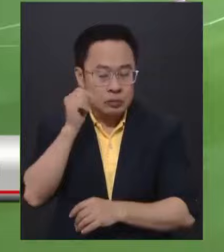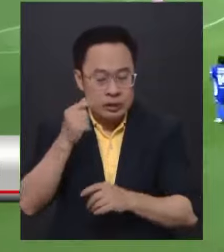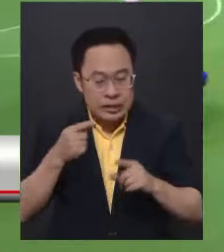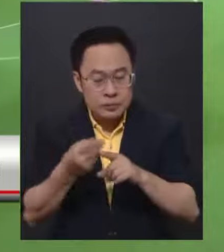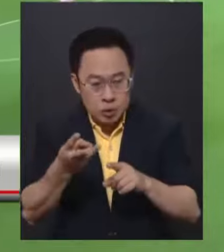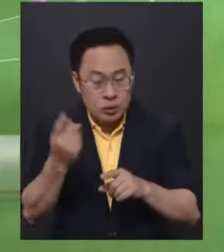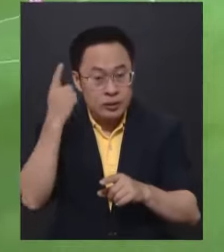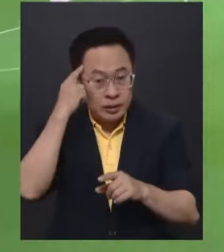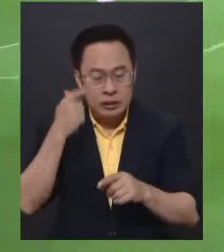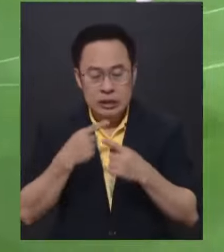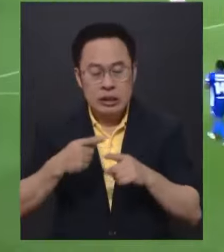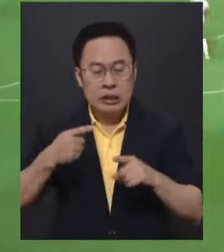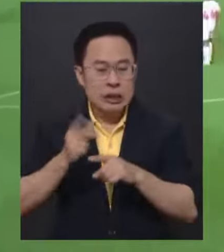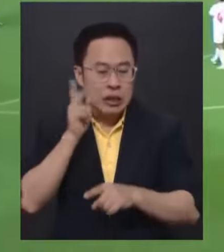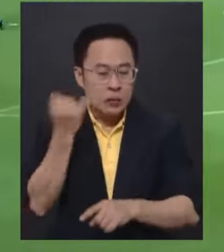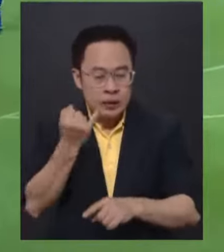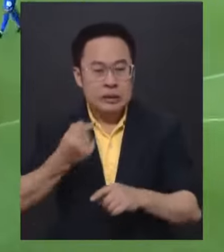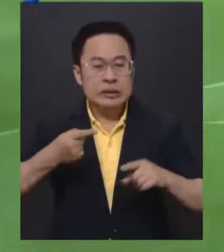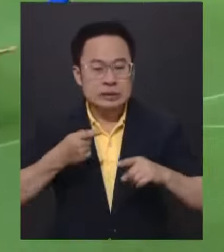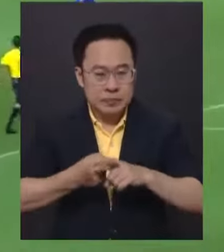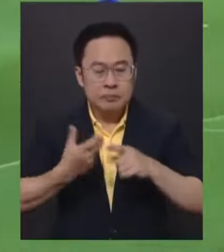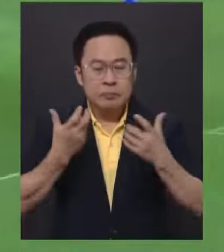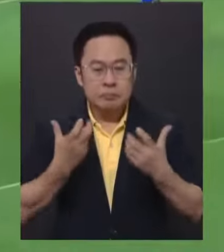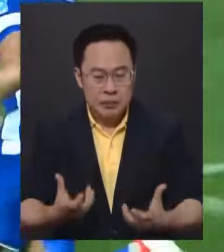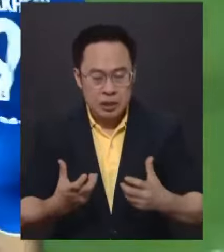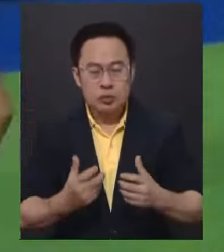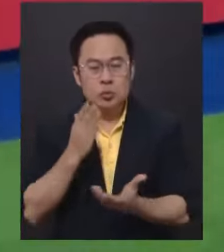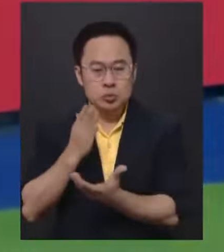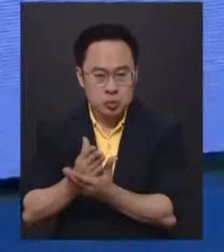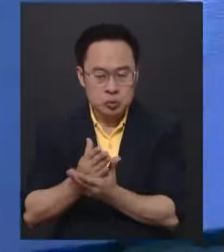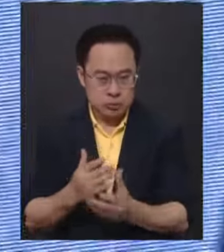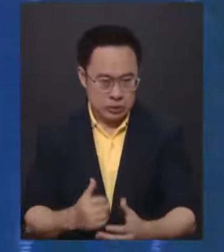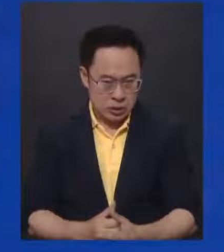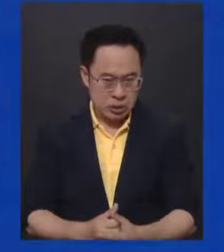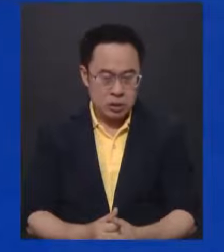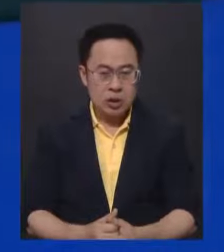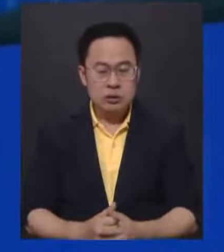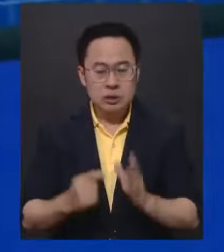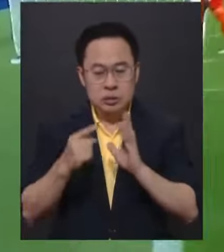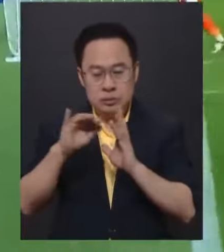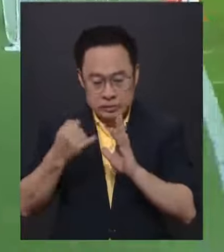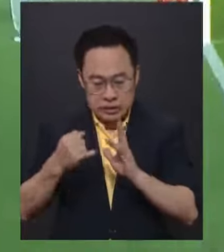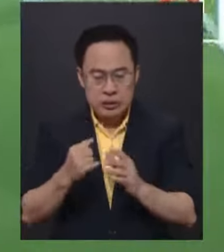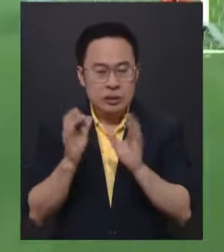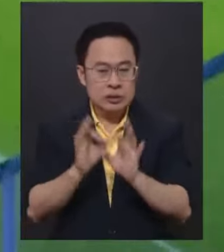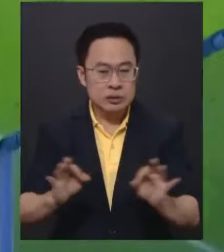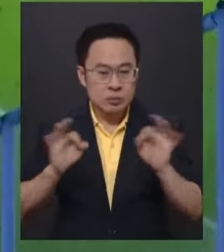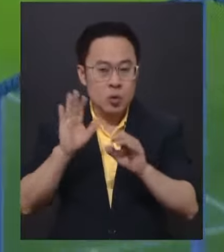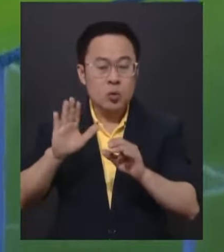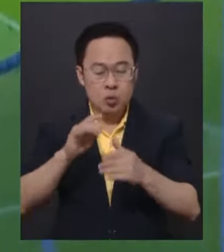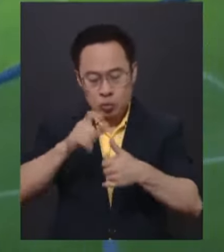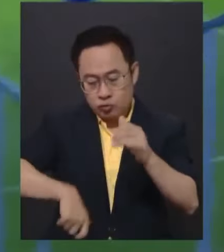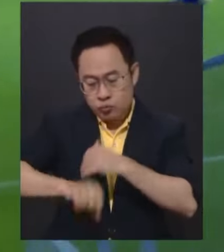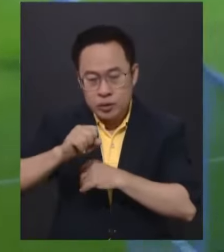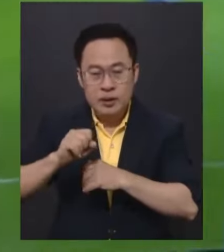งเจของทั้งแฟน BG แล้วก็แฟนฟุตบอลทีมชาติไทยด้วยนะคะเพราะว ่ าเป็นนักเตะคนสำคัญของทีมชาติไทยเลยกับโปรแกรมใน